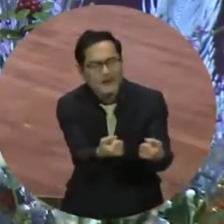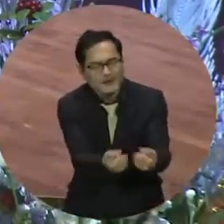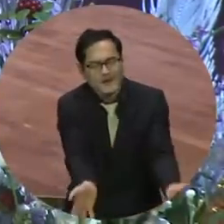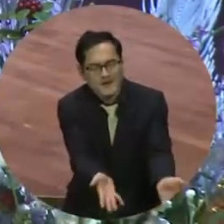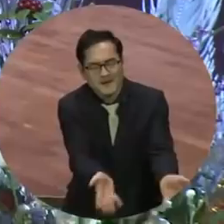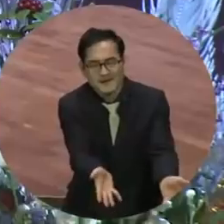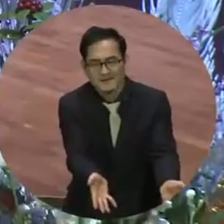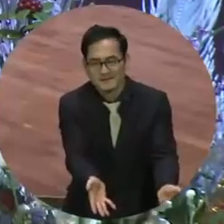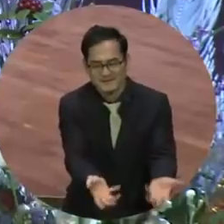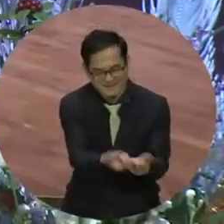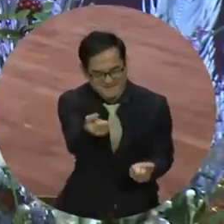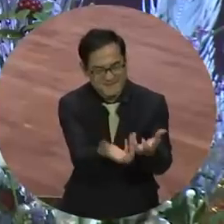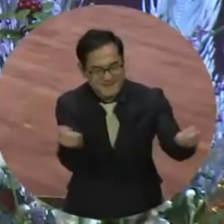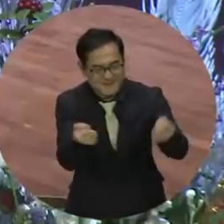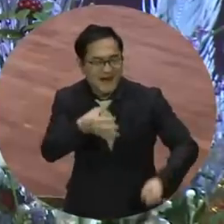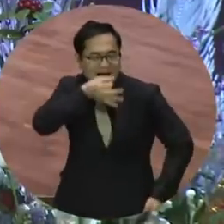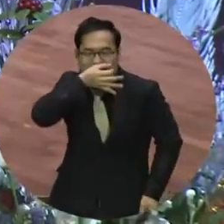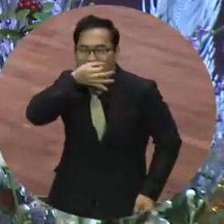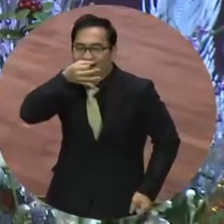잘라놔버려요.